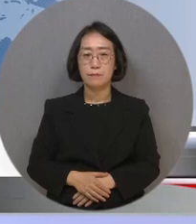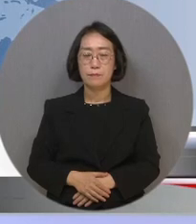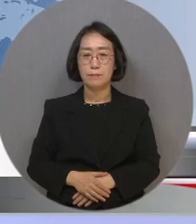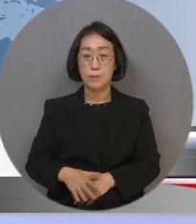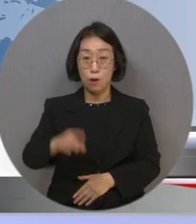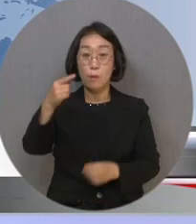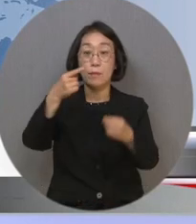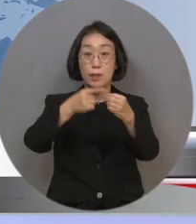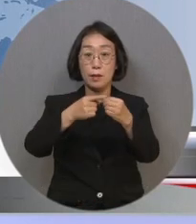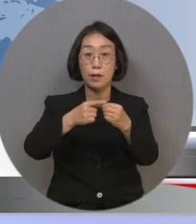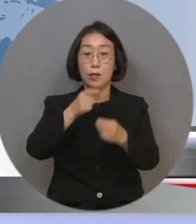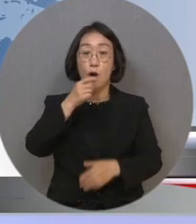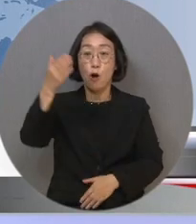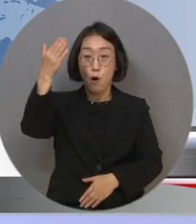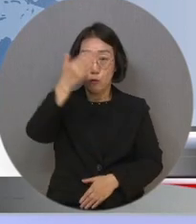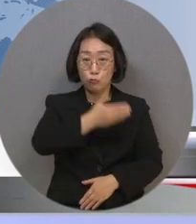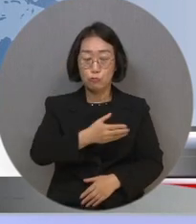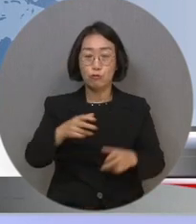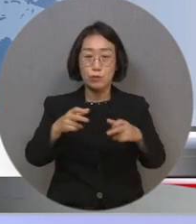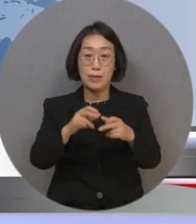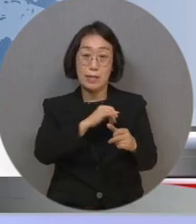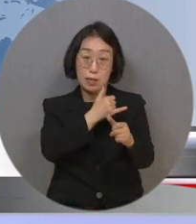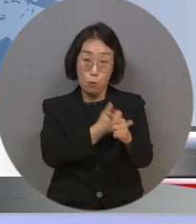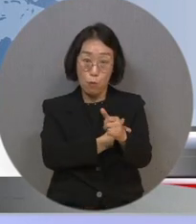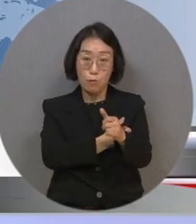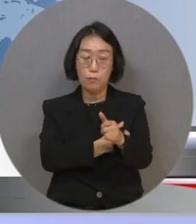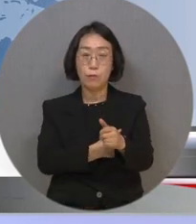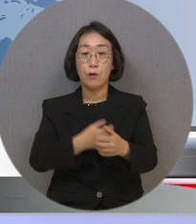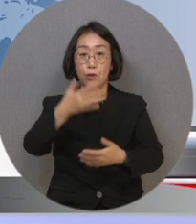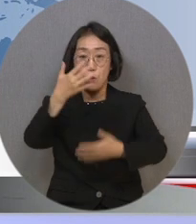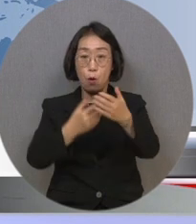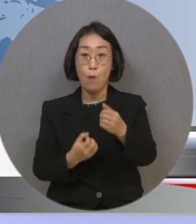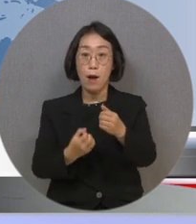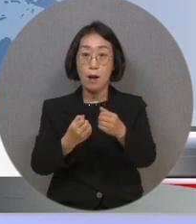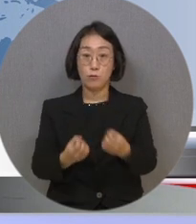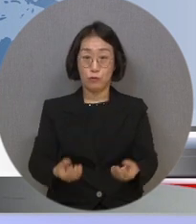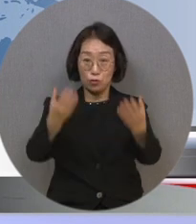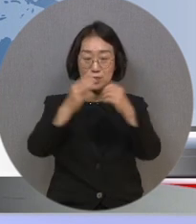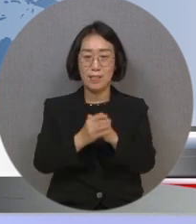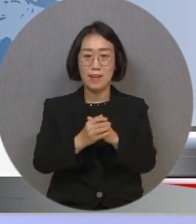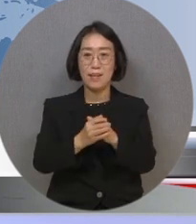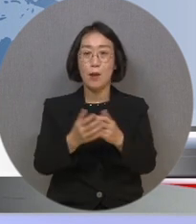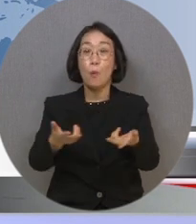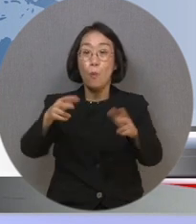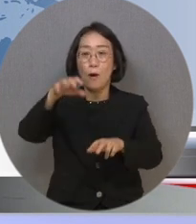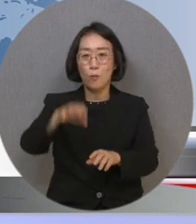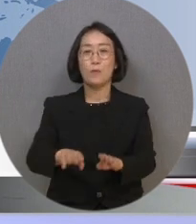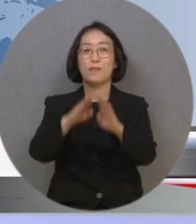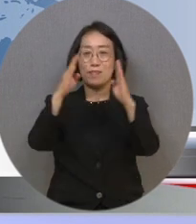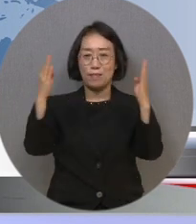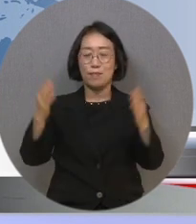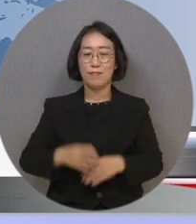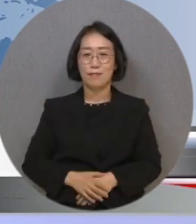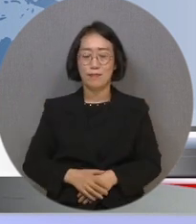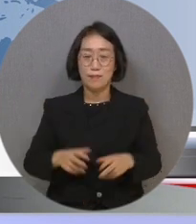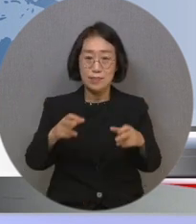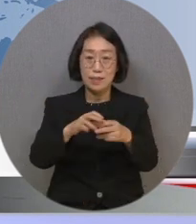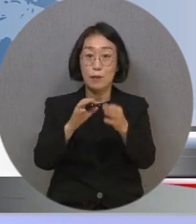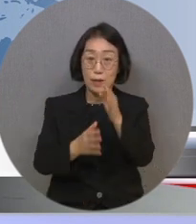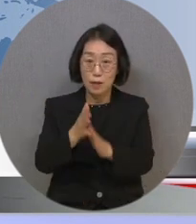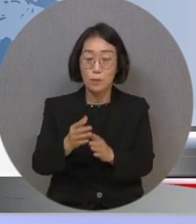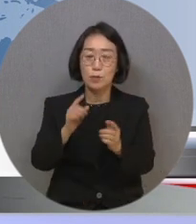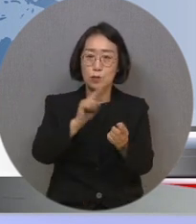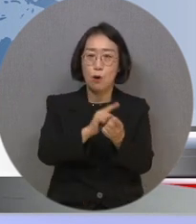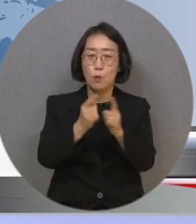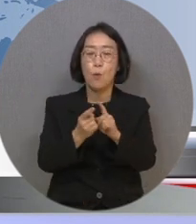제1회 여수 장애인권 영화제 공존이 여수시 성산공원에서 펼쳐졌습니다. 장애 유무를 떠나